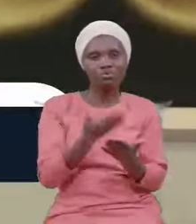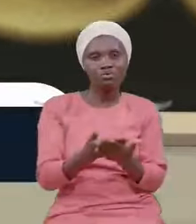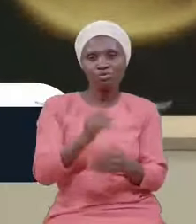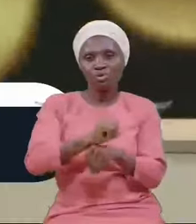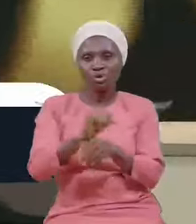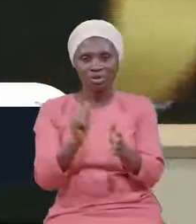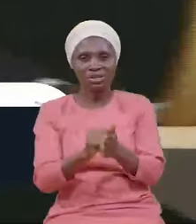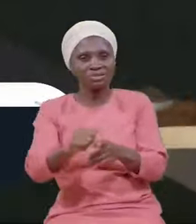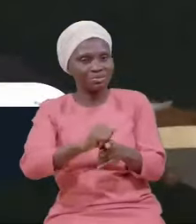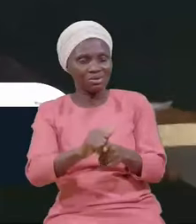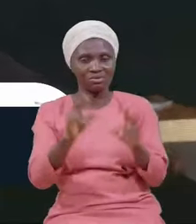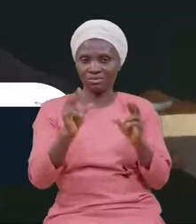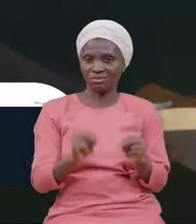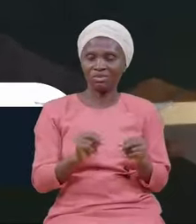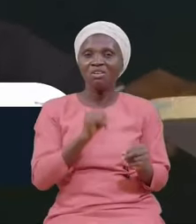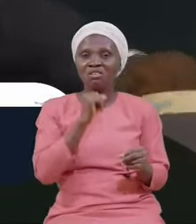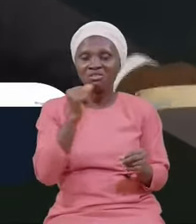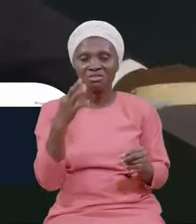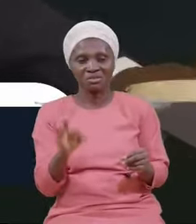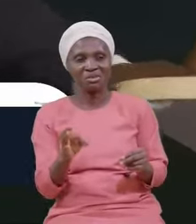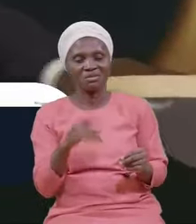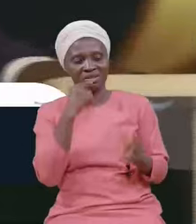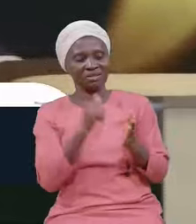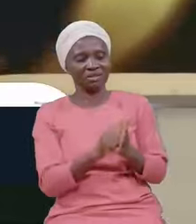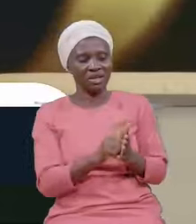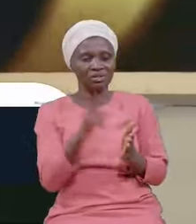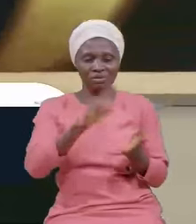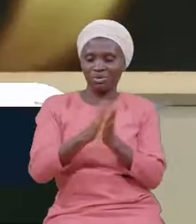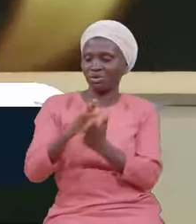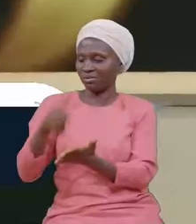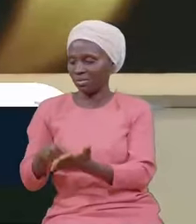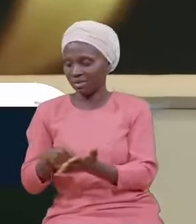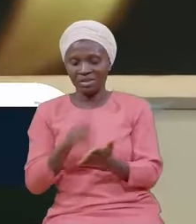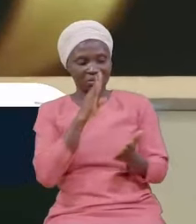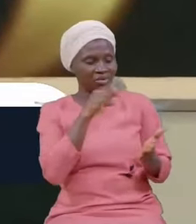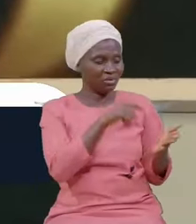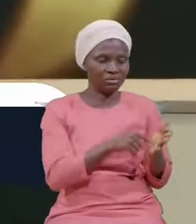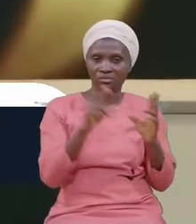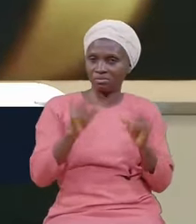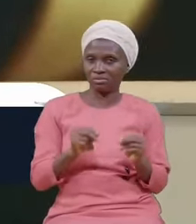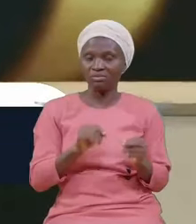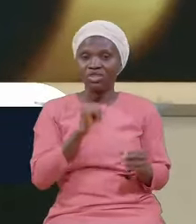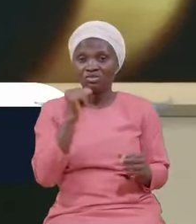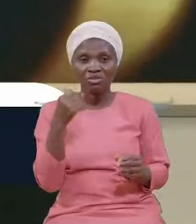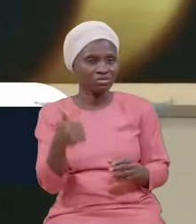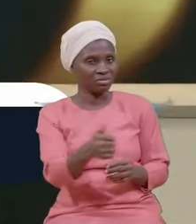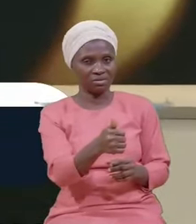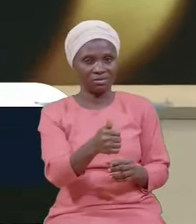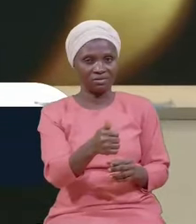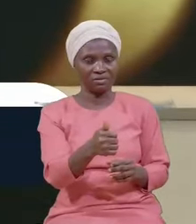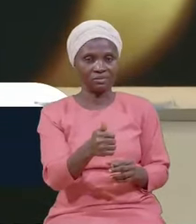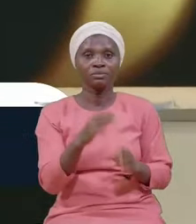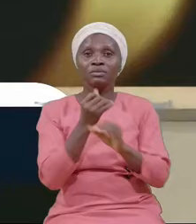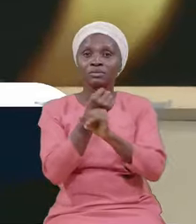par le fait que tu professes être ceci ou cela. Cela ne vient pas de vous. C'est le